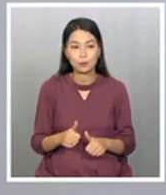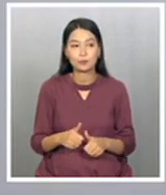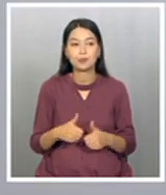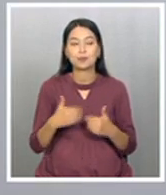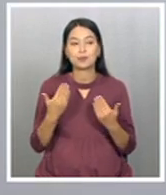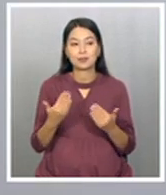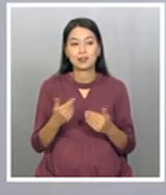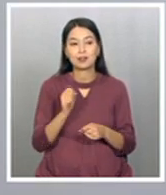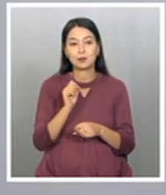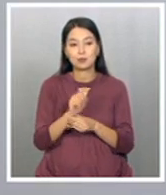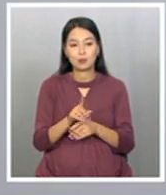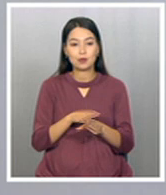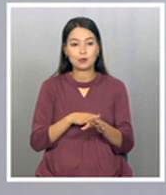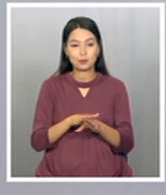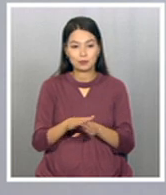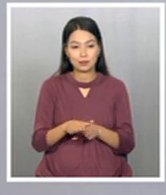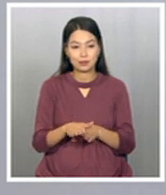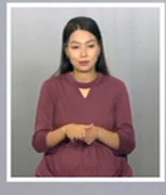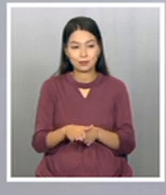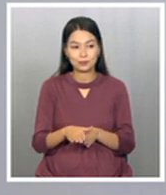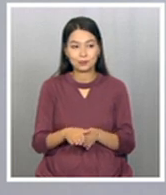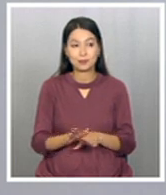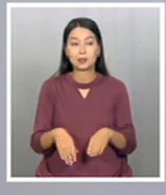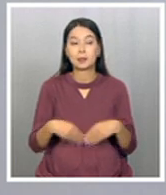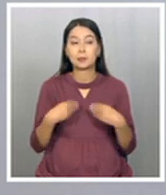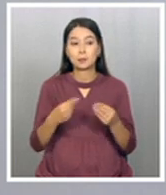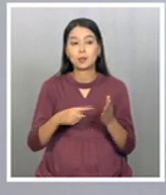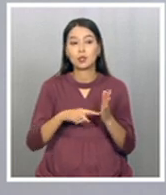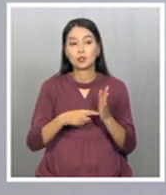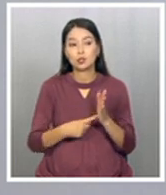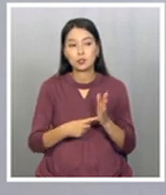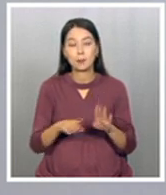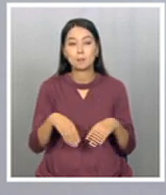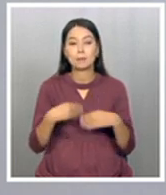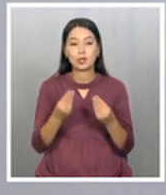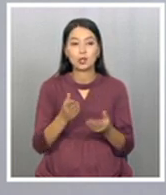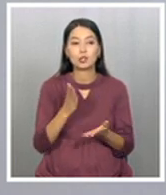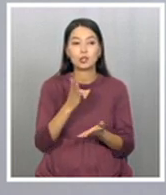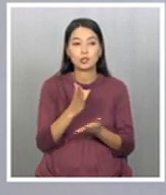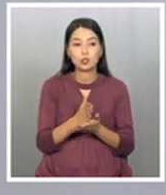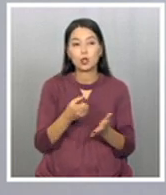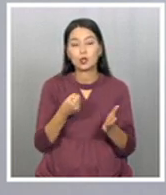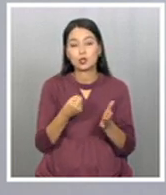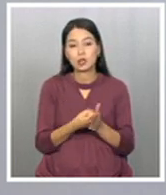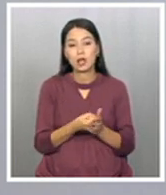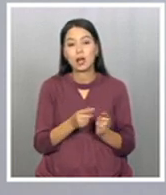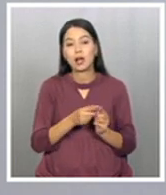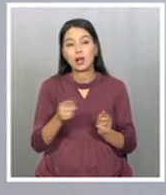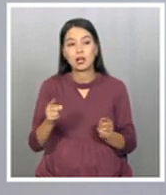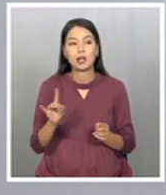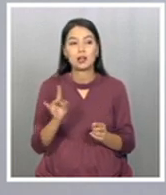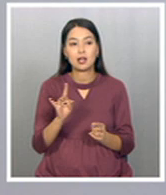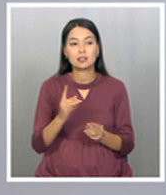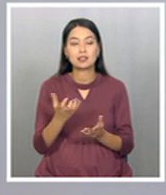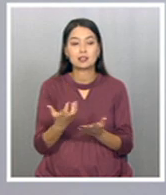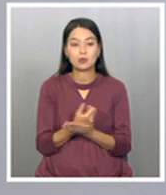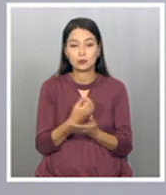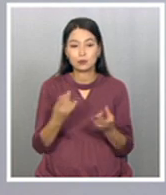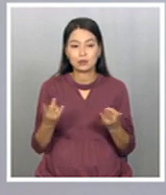тапсырмалар орындайық. Берілген нүктеден берілген түзуге дейінгі қашықтықты